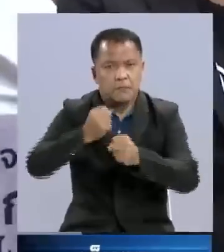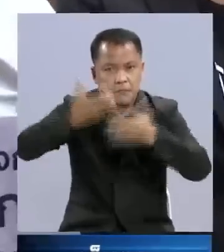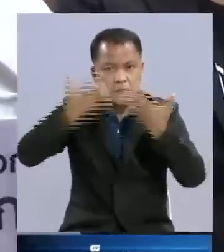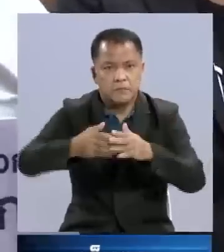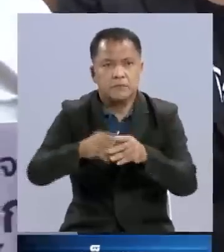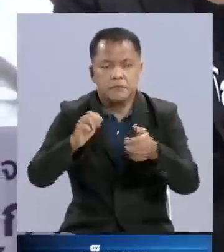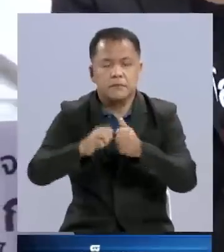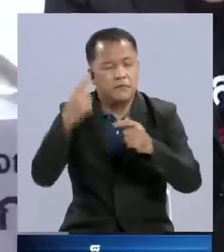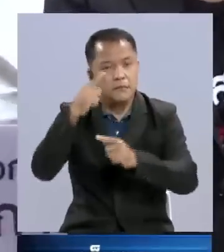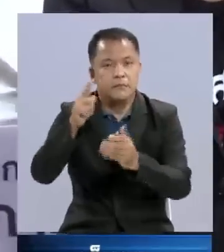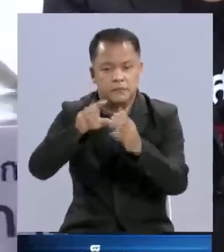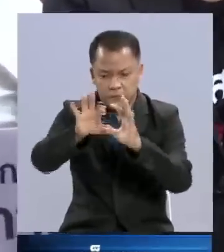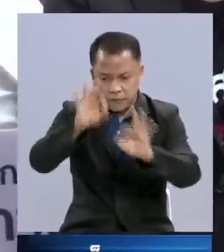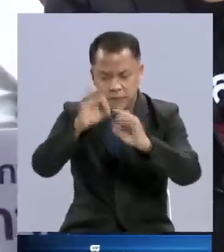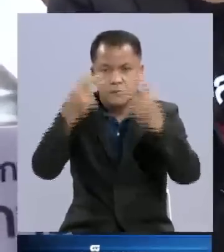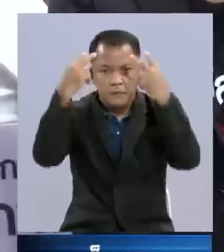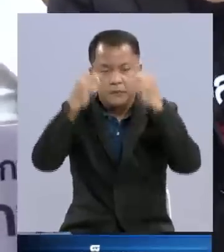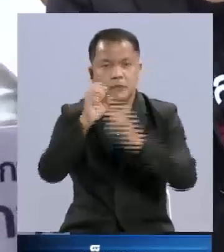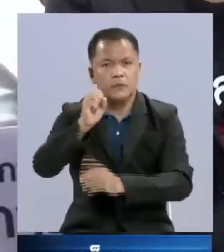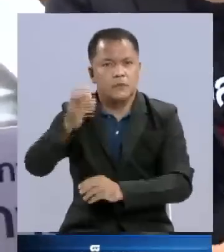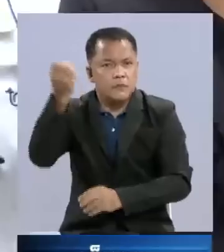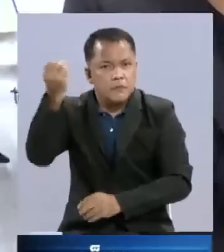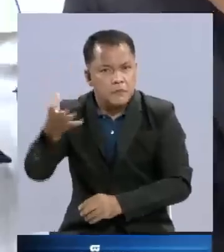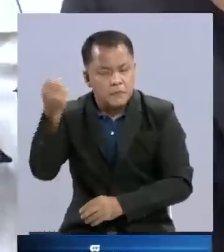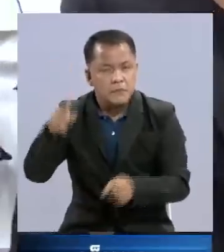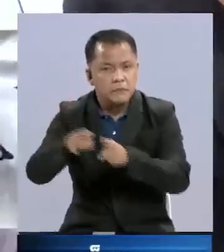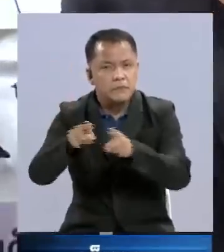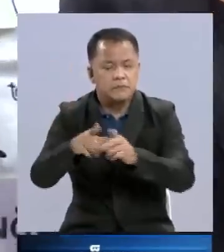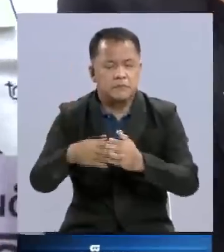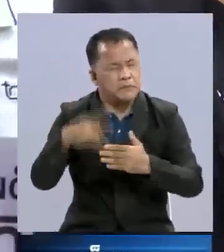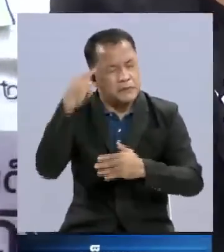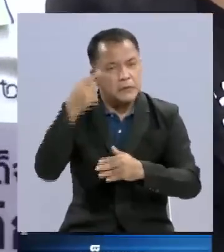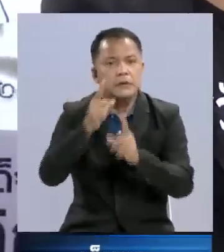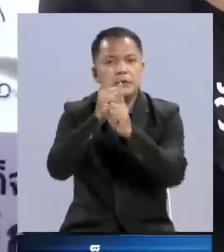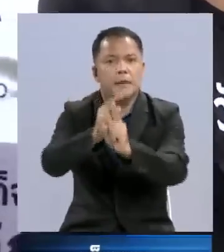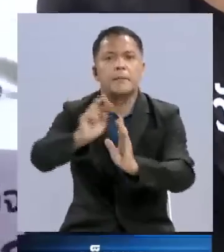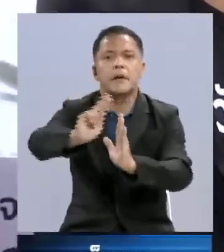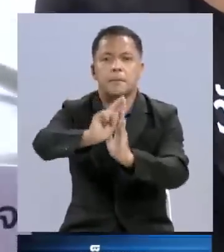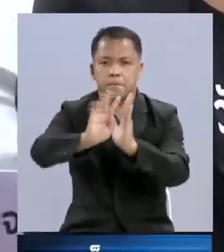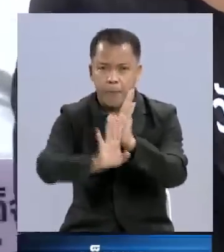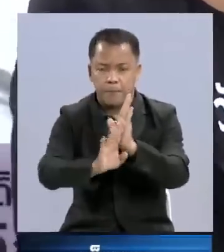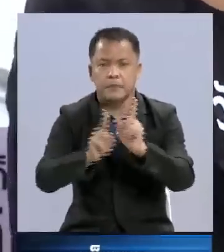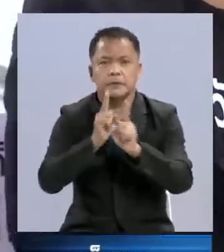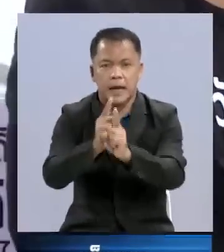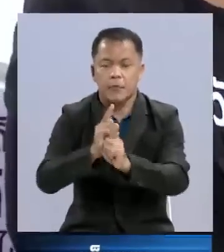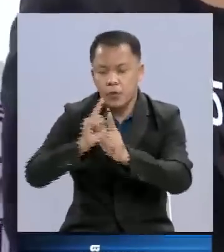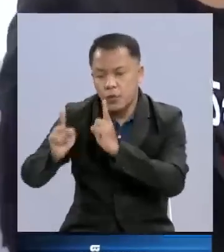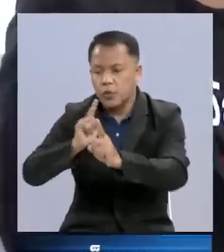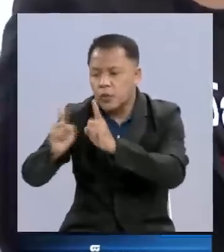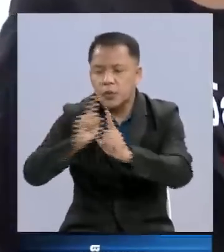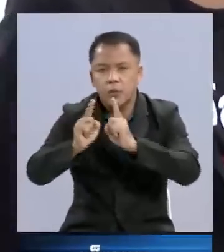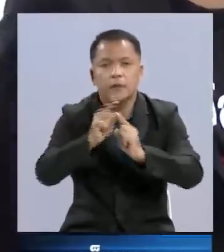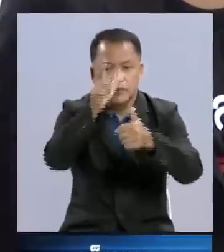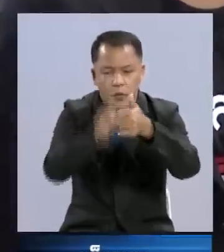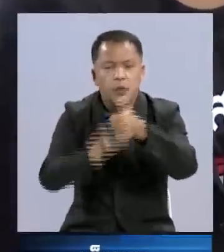เลี่ยงไม่ได้ว่าการเลือกนายกต้องใช้เสียงสว.มากขึ้นเป็นเรื่องที่ว่ากันไปตามระบบที่ต้องไปเดินสายพูดคุยกันร